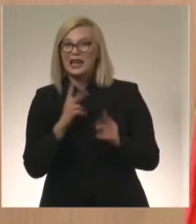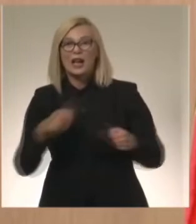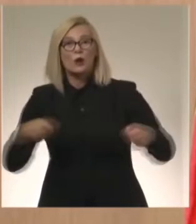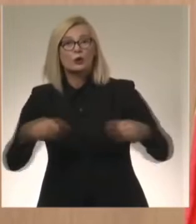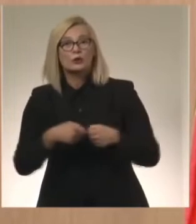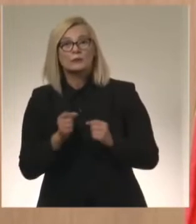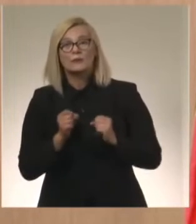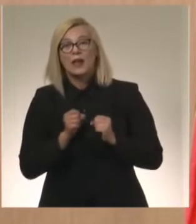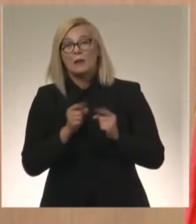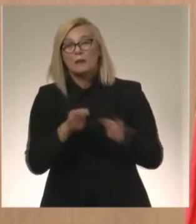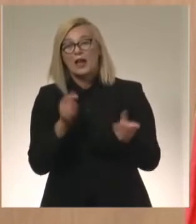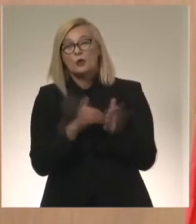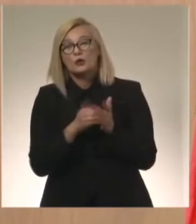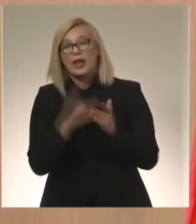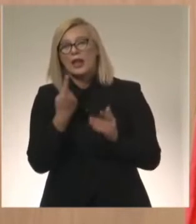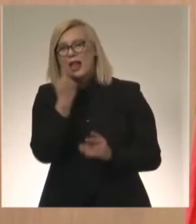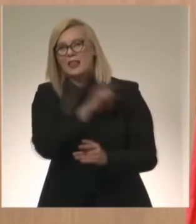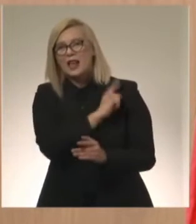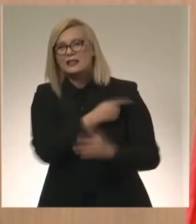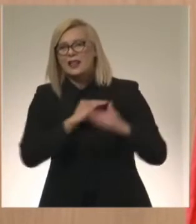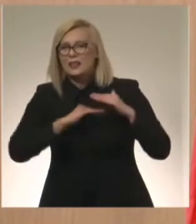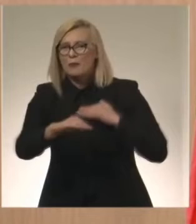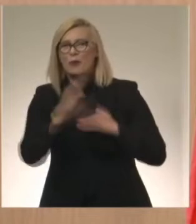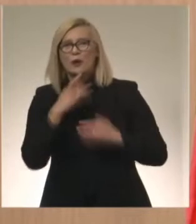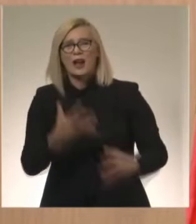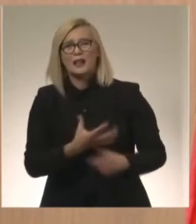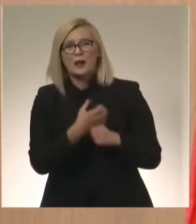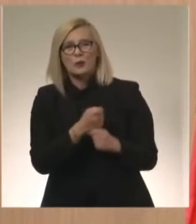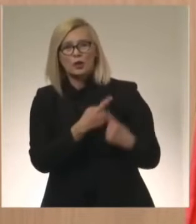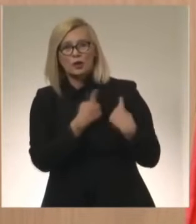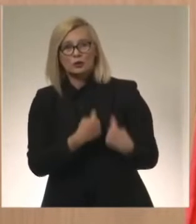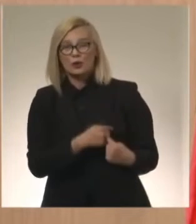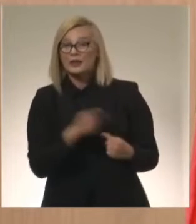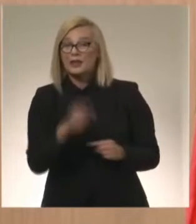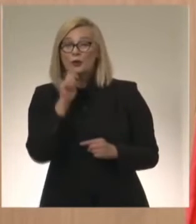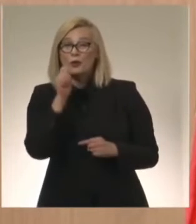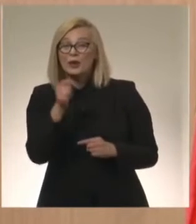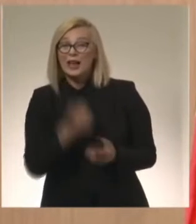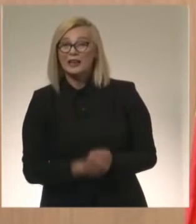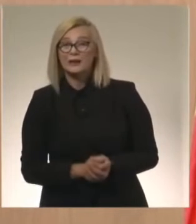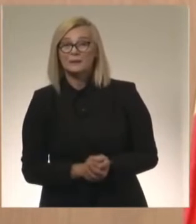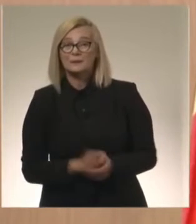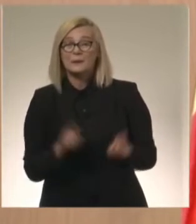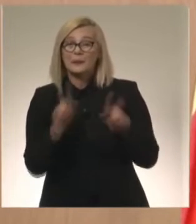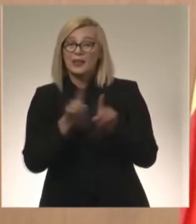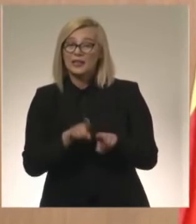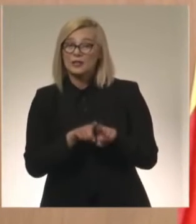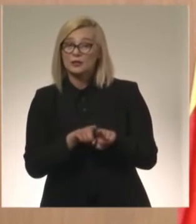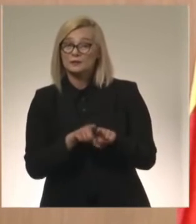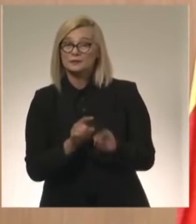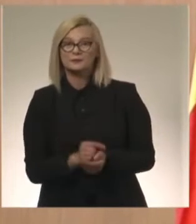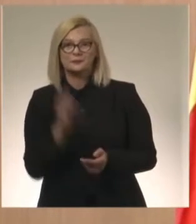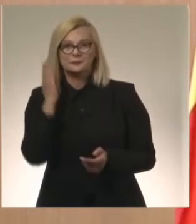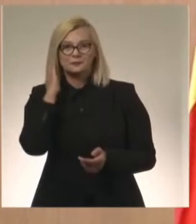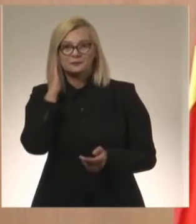sfida, Maqedonia e Veriut qëndron fuqishëm e përkushtuar në mbajtjen e raporteve ndërfaqinjësore dhe promovimin e bashkëpunimit